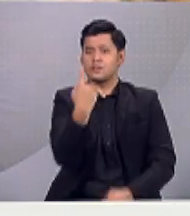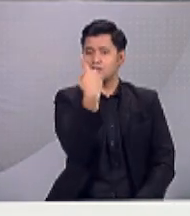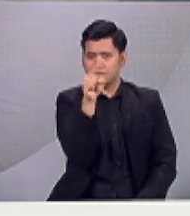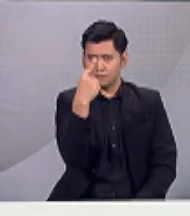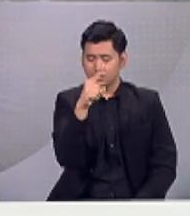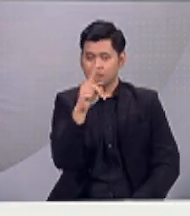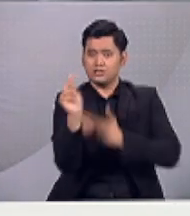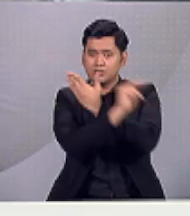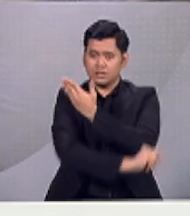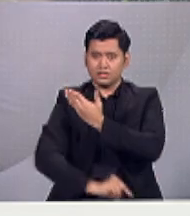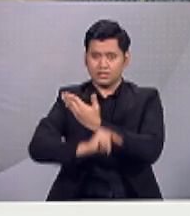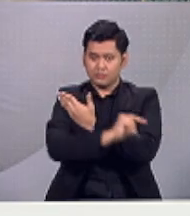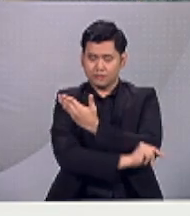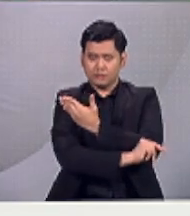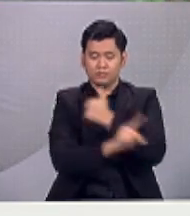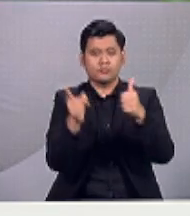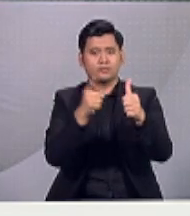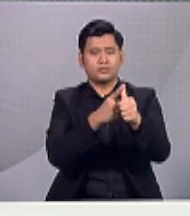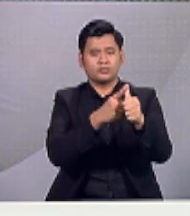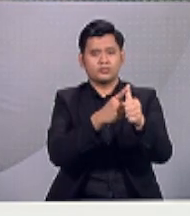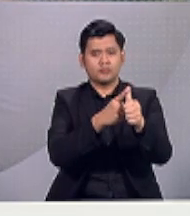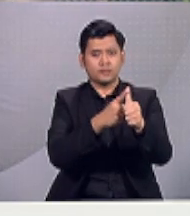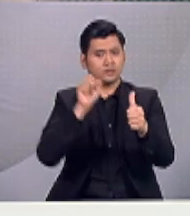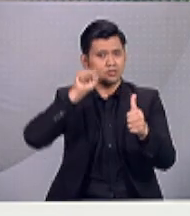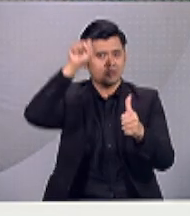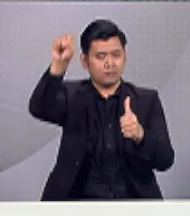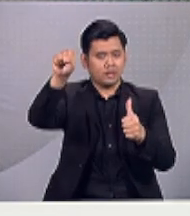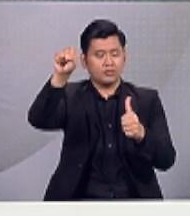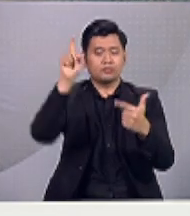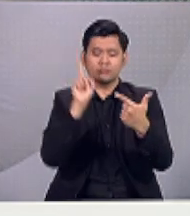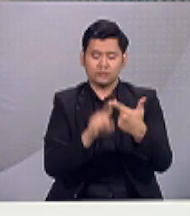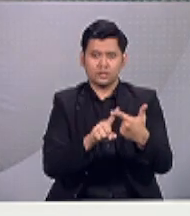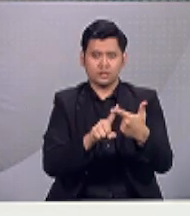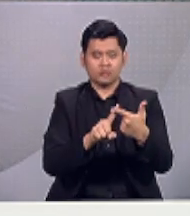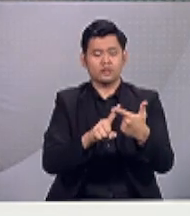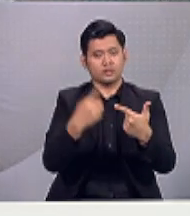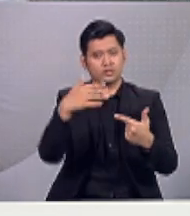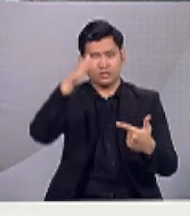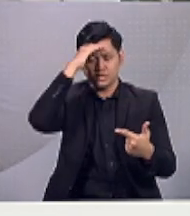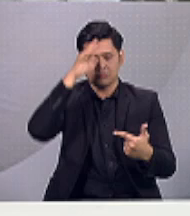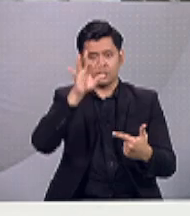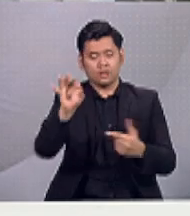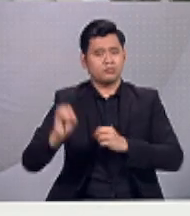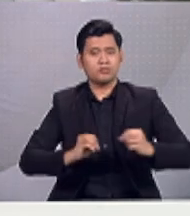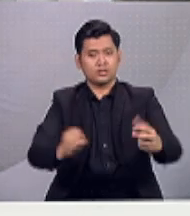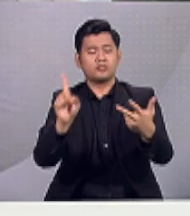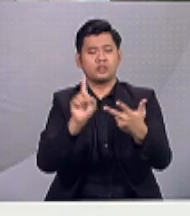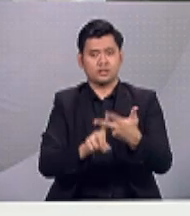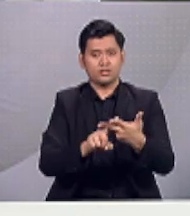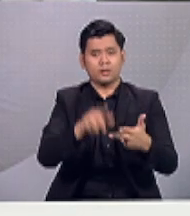negeri, yang antaranya Sabah 12 operasi, Johor 9 operasi dan